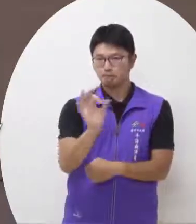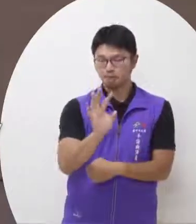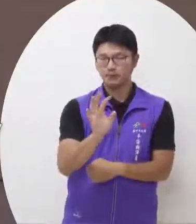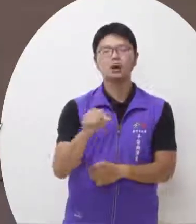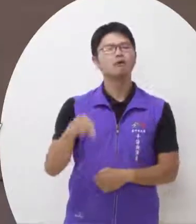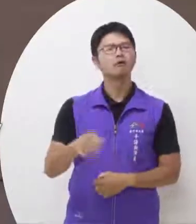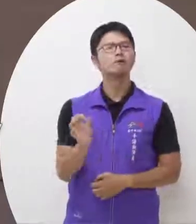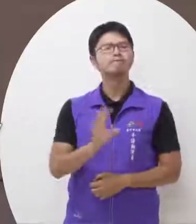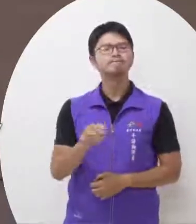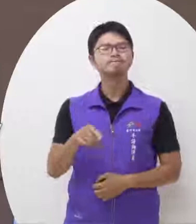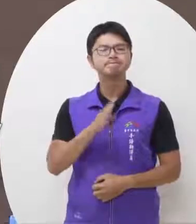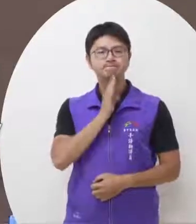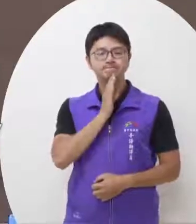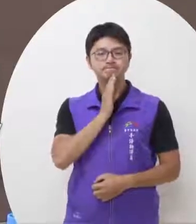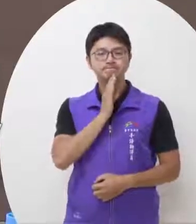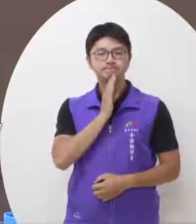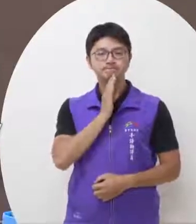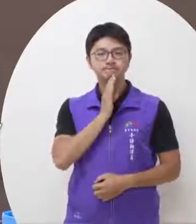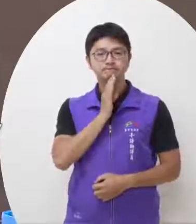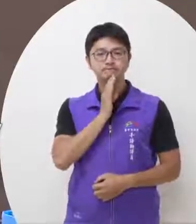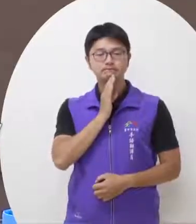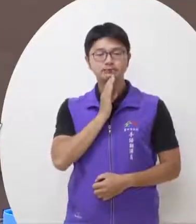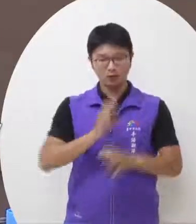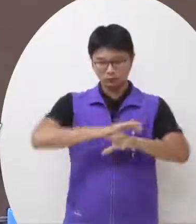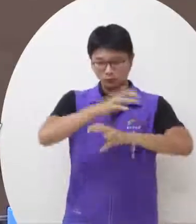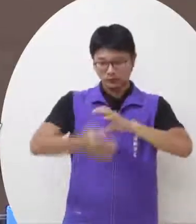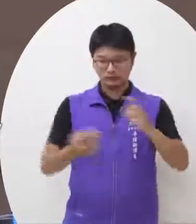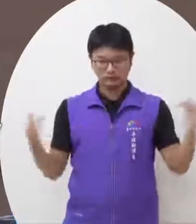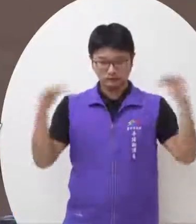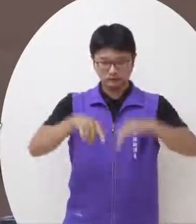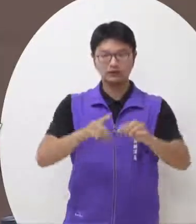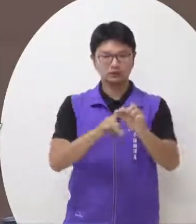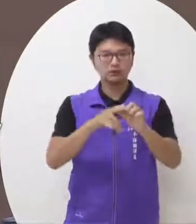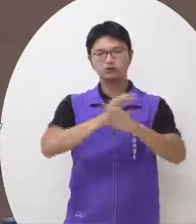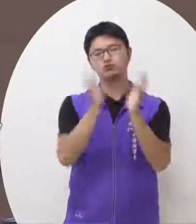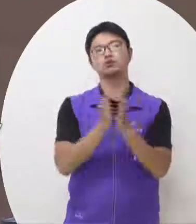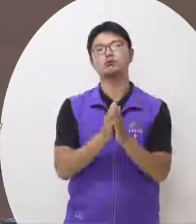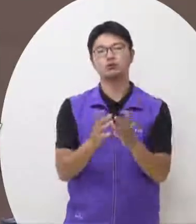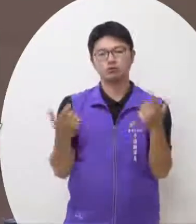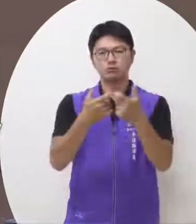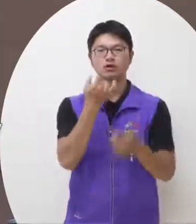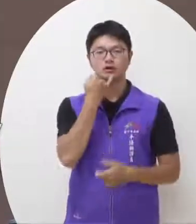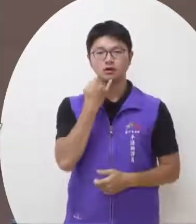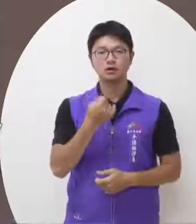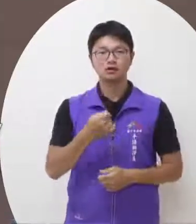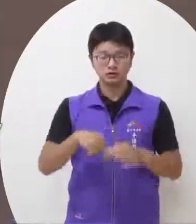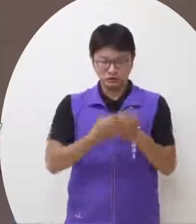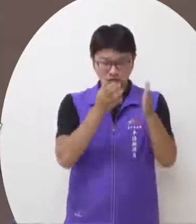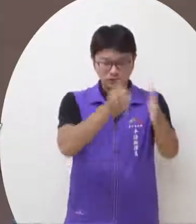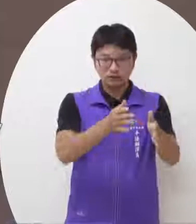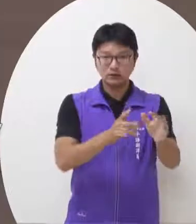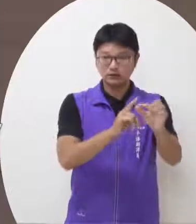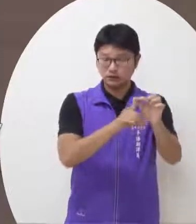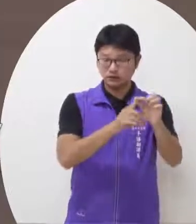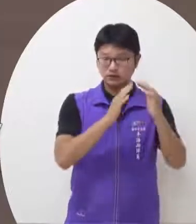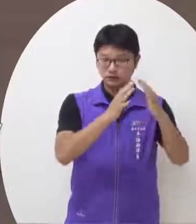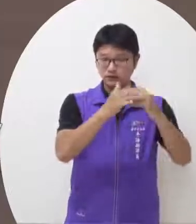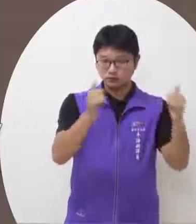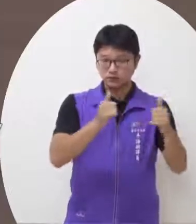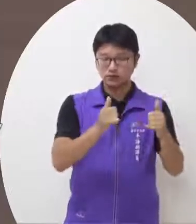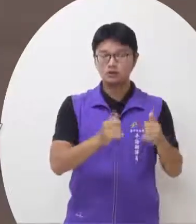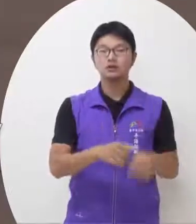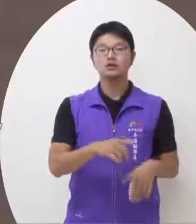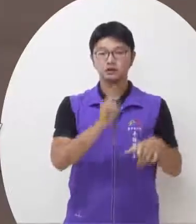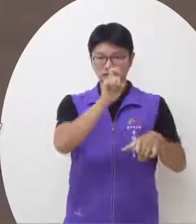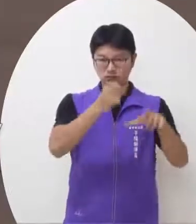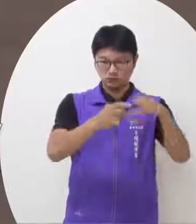费呢，是全世界适用。换句话，台中市民在公地边骑，对不对？超过十公里，坐拢横都坐